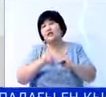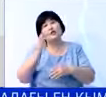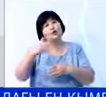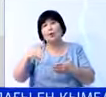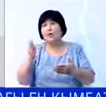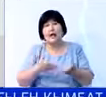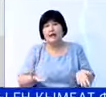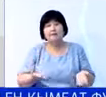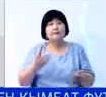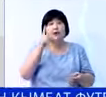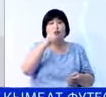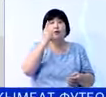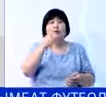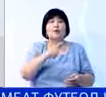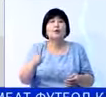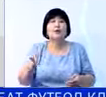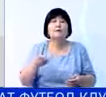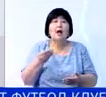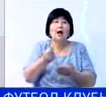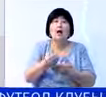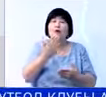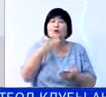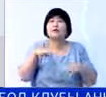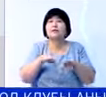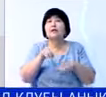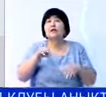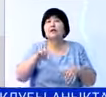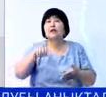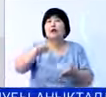жойылады. Бір жыл көлемінде ақылы ұлттық бірыңғай тестілеуге қатыса алмайтын болады.